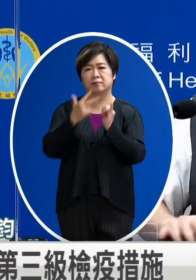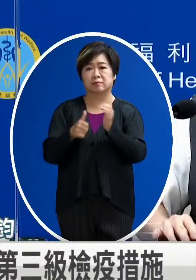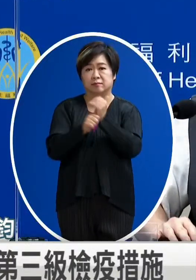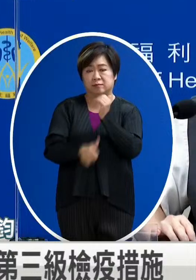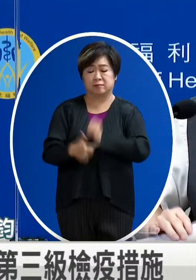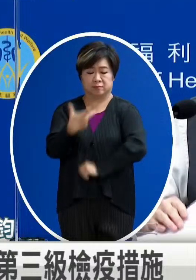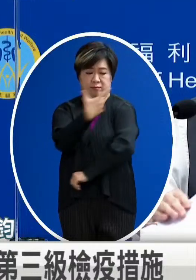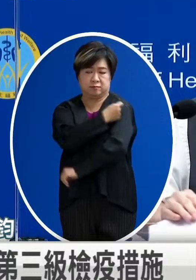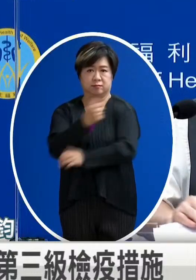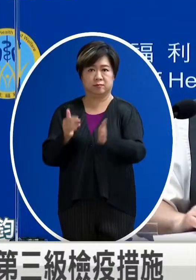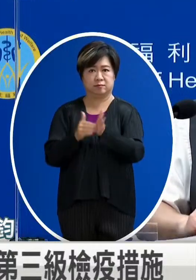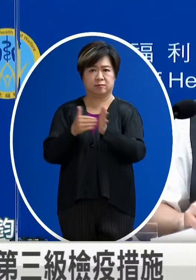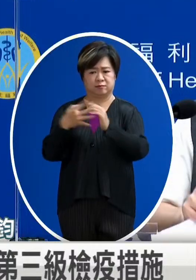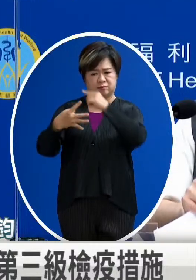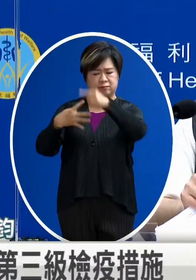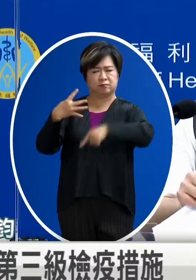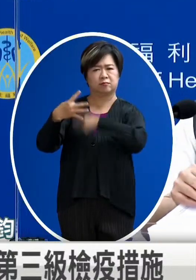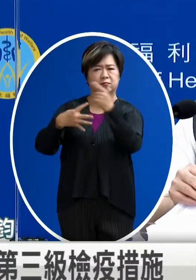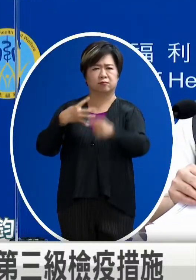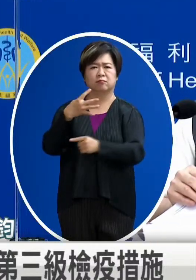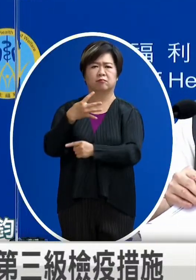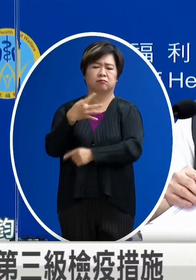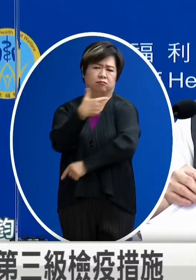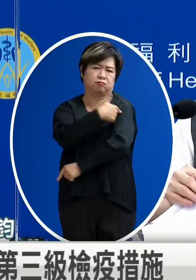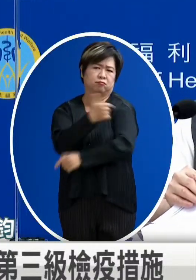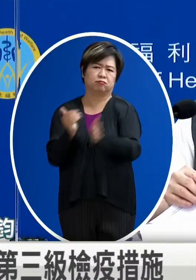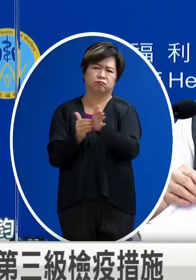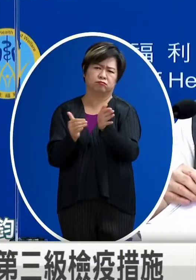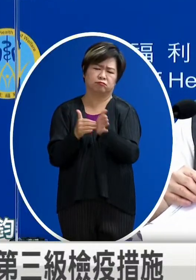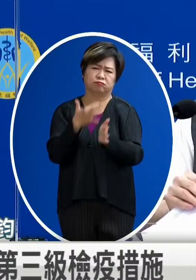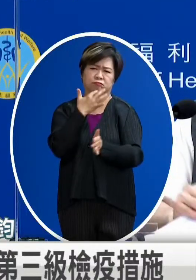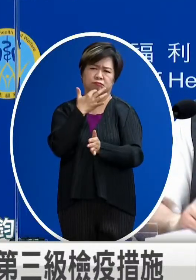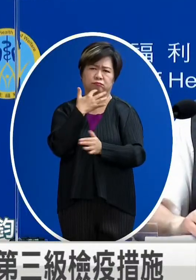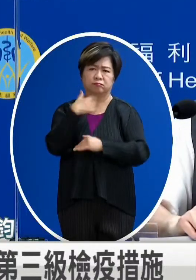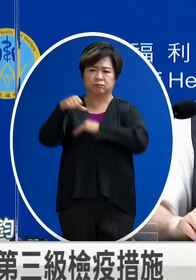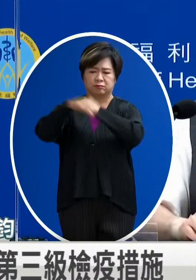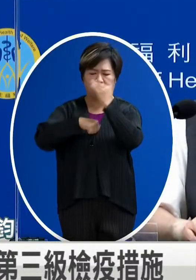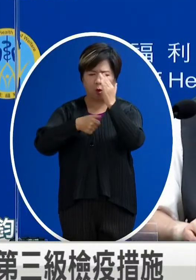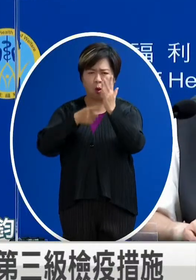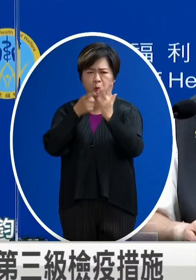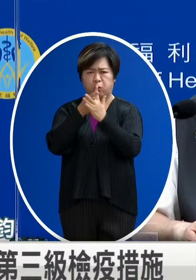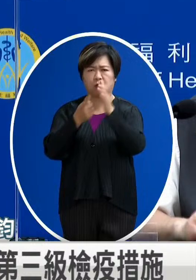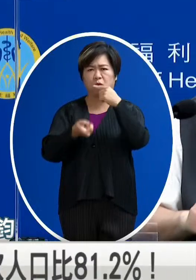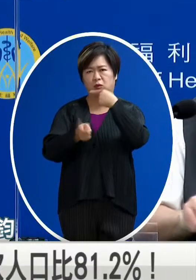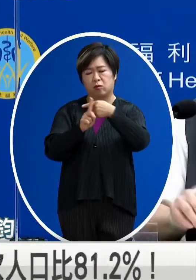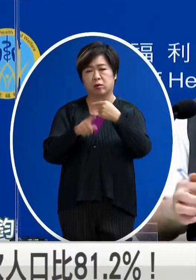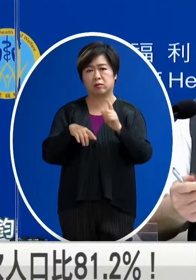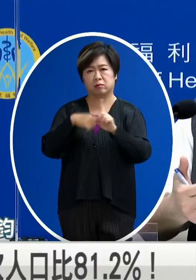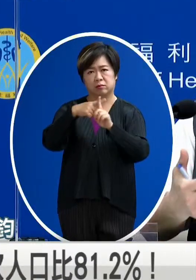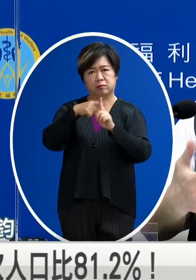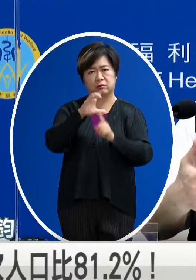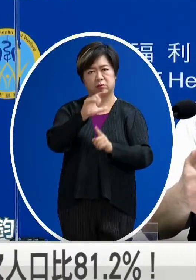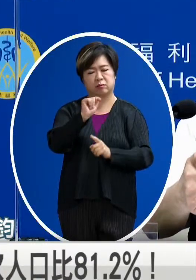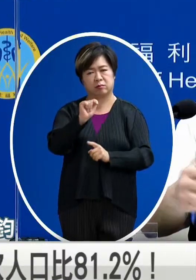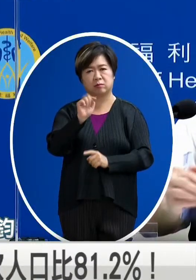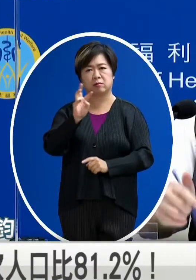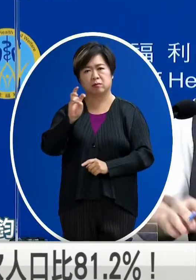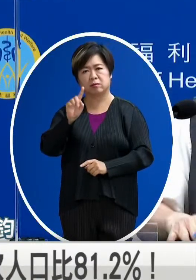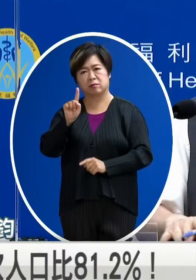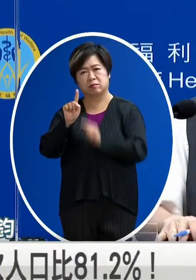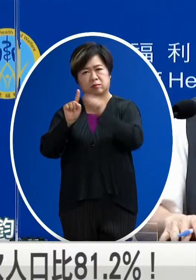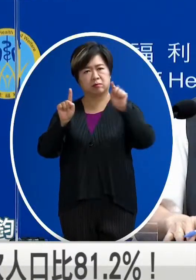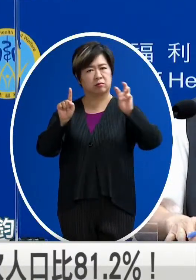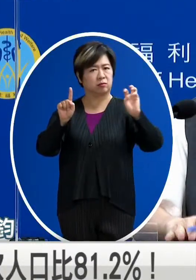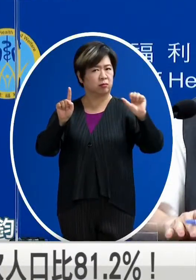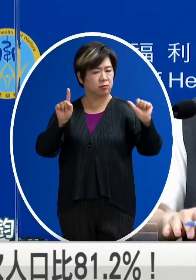有完整接种的一个记录，那但是在我们这边还是确诊。 确诊的 CT 值是介于